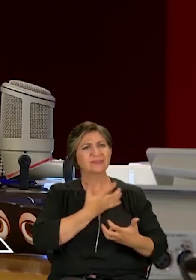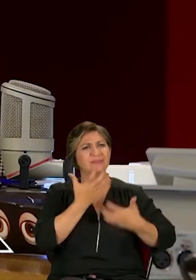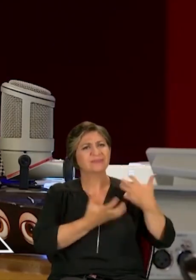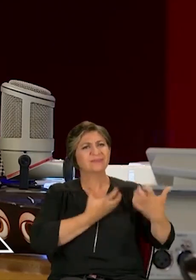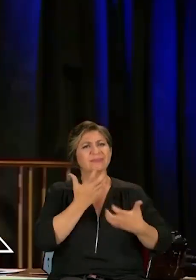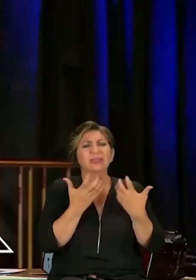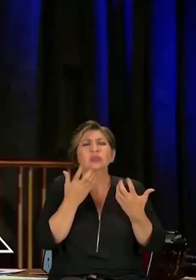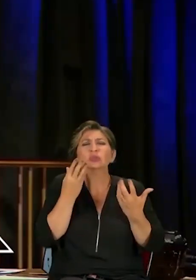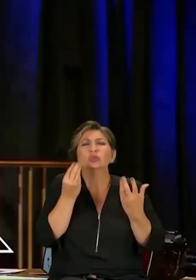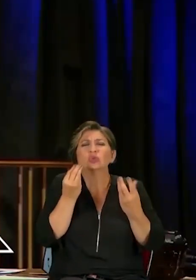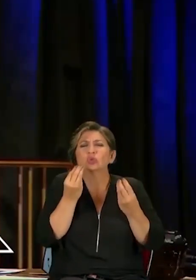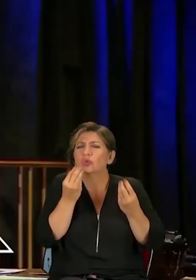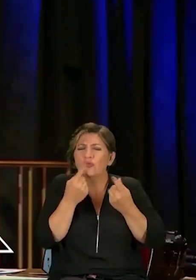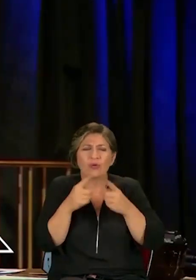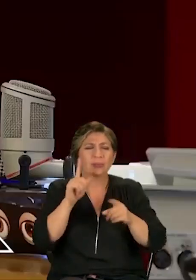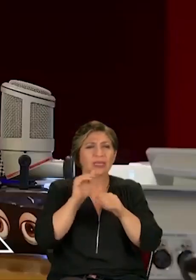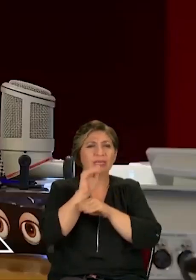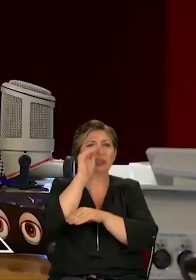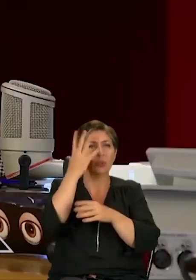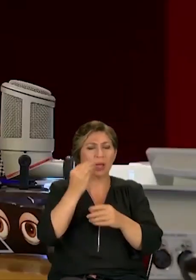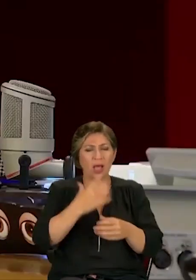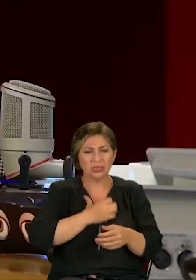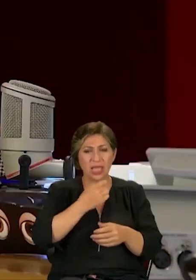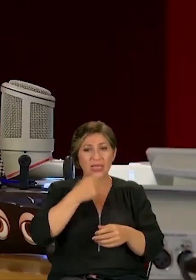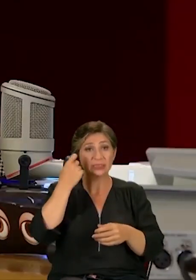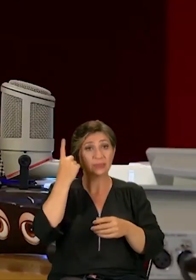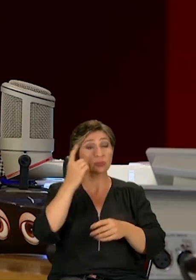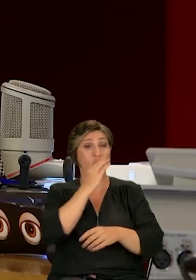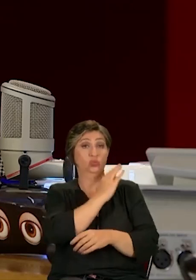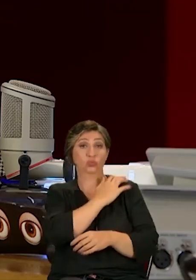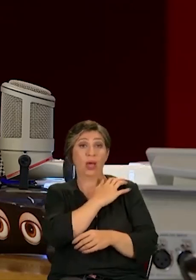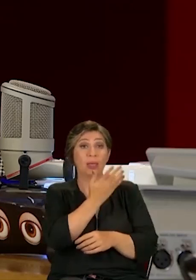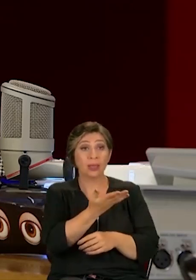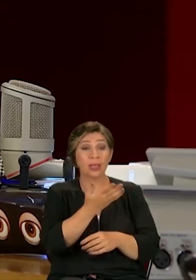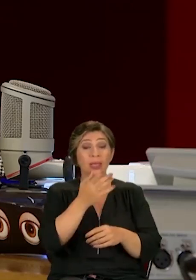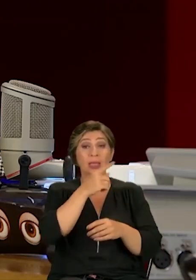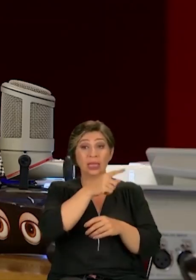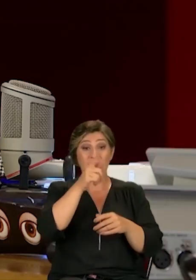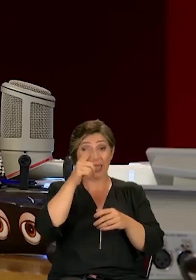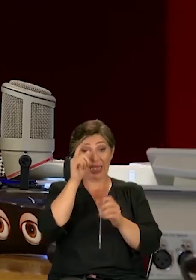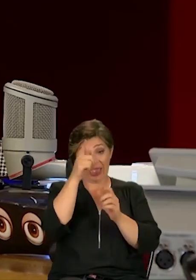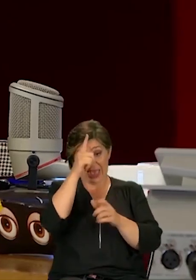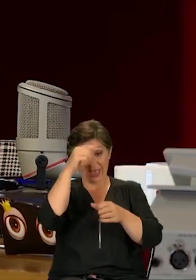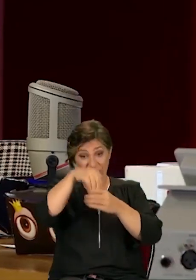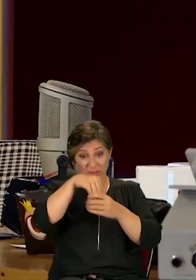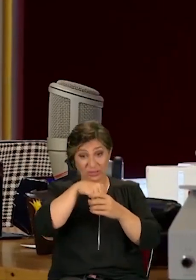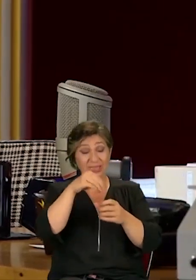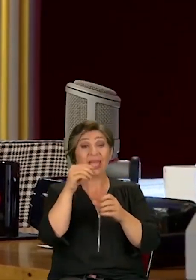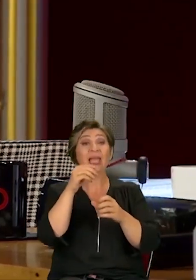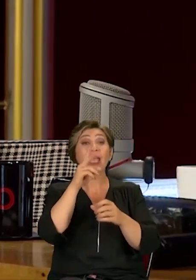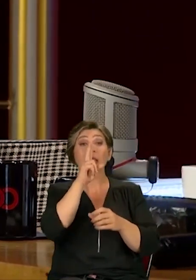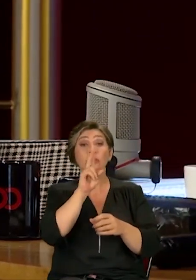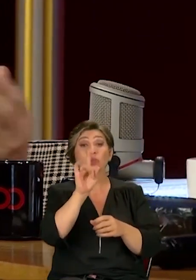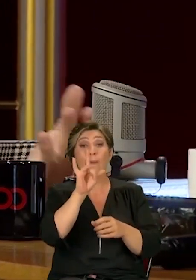çok trajedik bir yaşamı olan, aslında güçlü eski bir istihbarat subayı, Tahran'da o görevdeyken bu